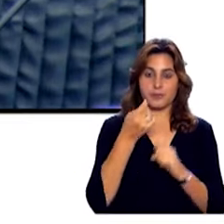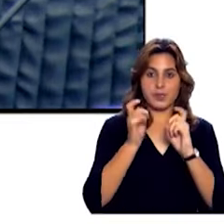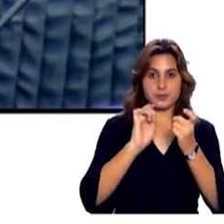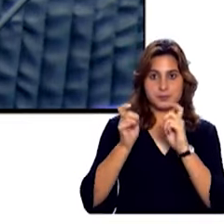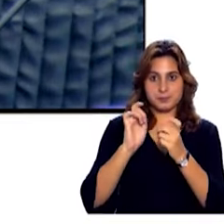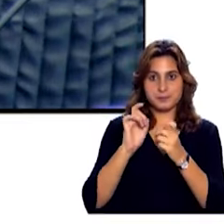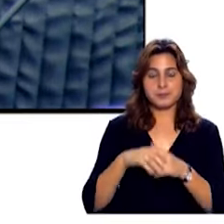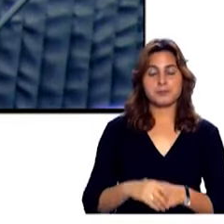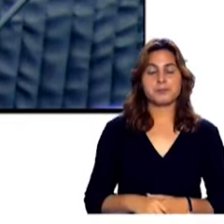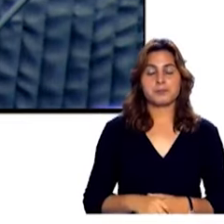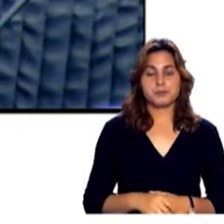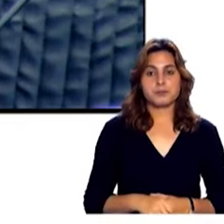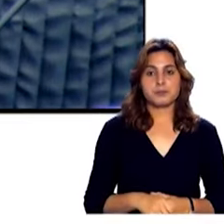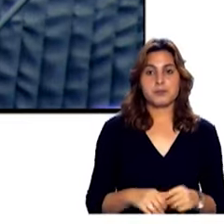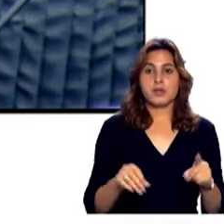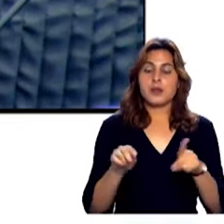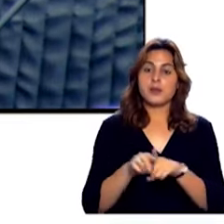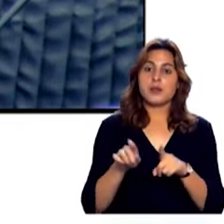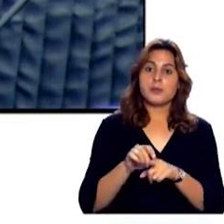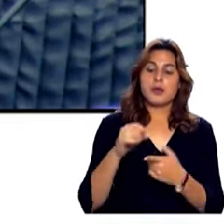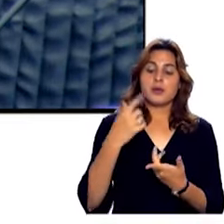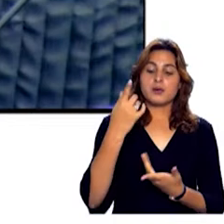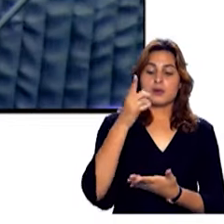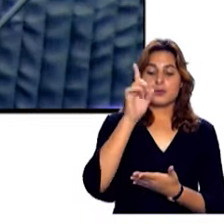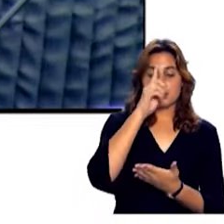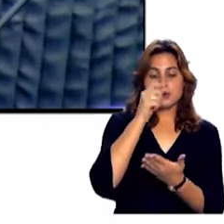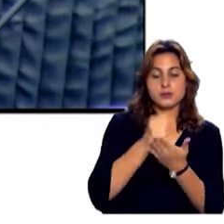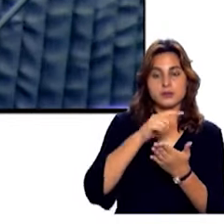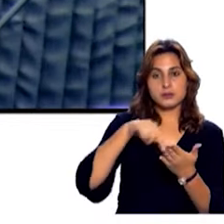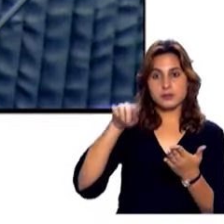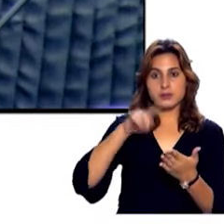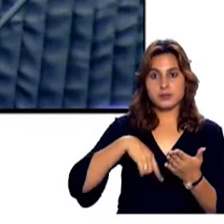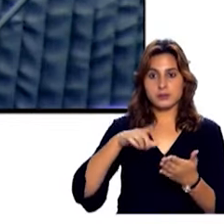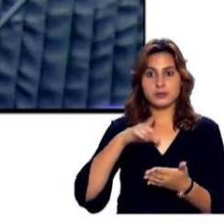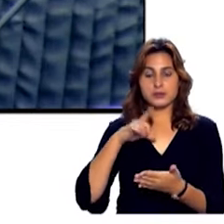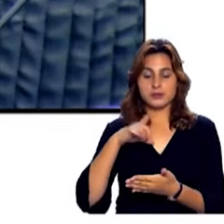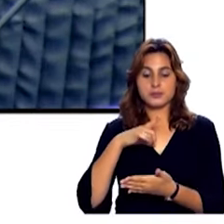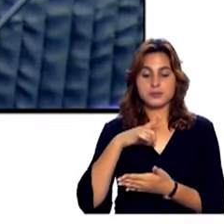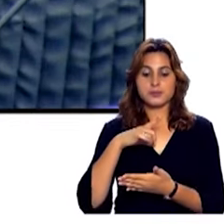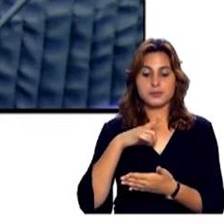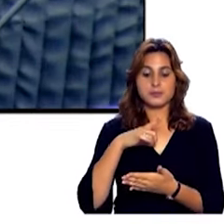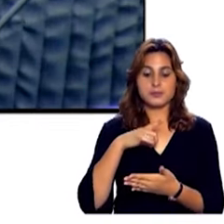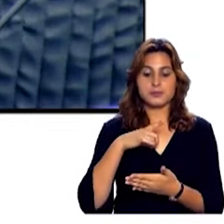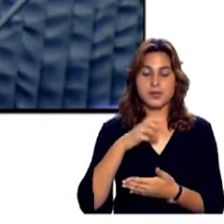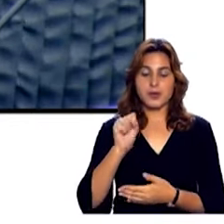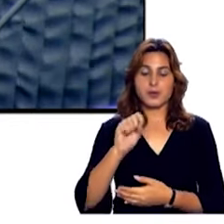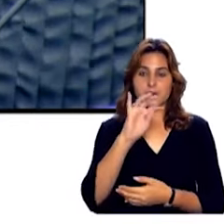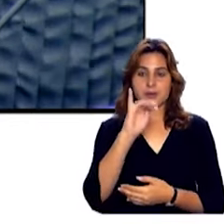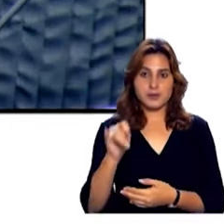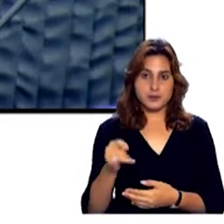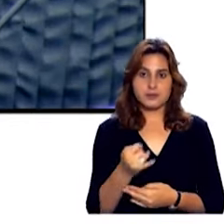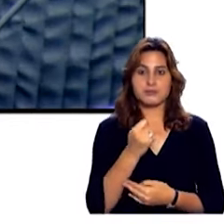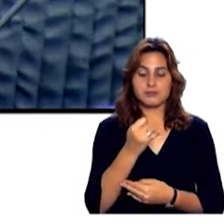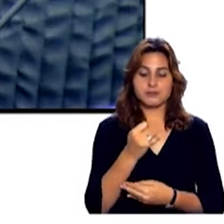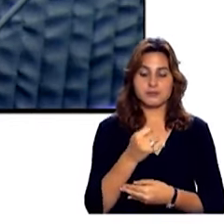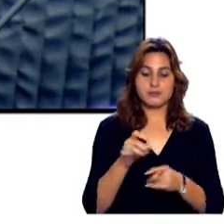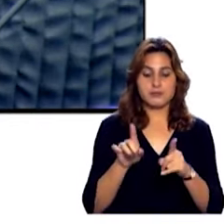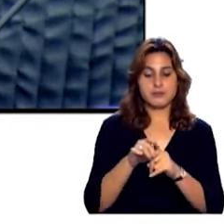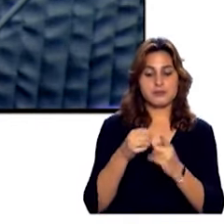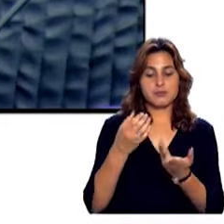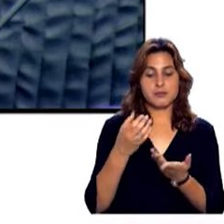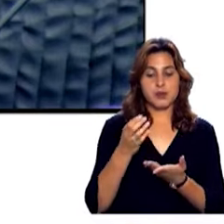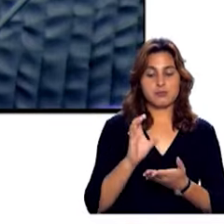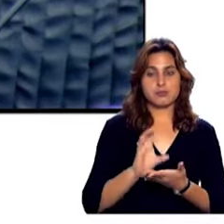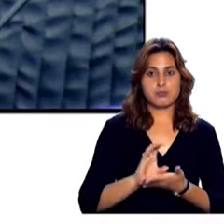votre tribunal de Justice ET puis enfin le conseil constitutionnel Pour les questions de Nature constitutionnelle